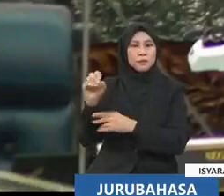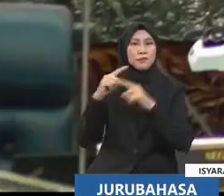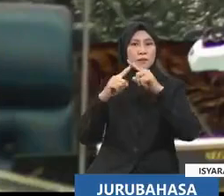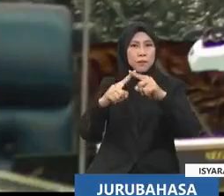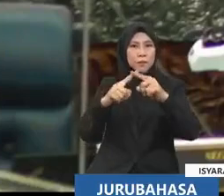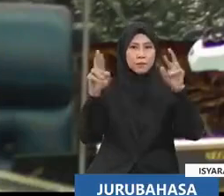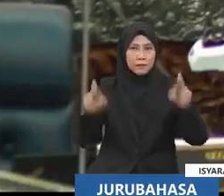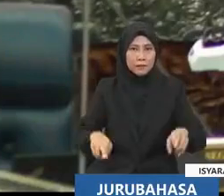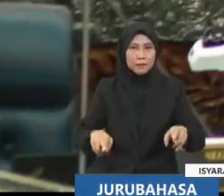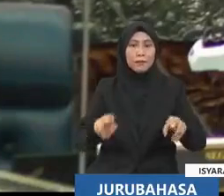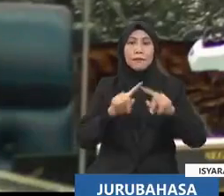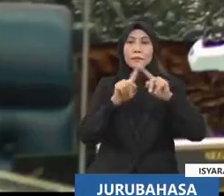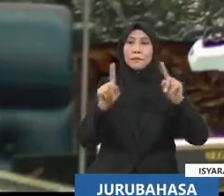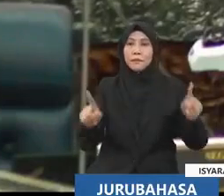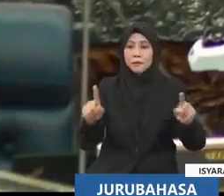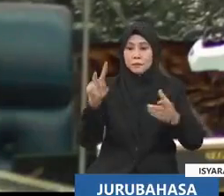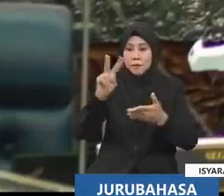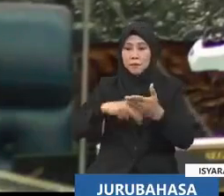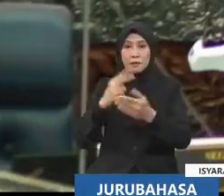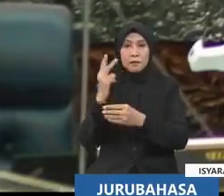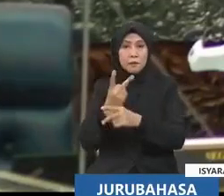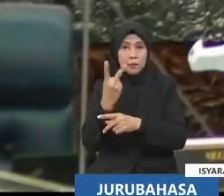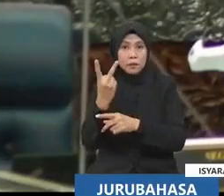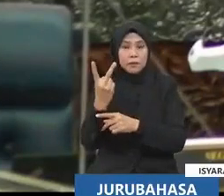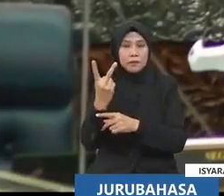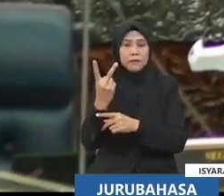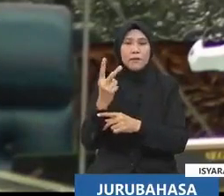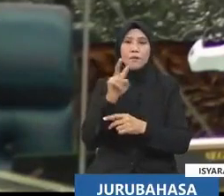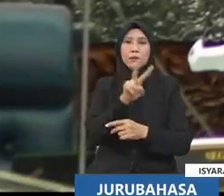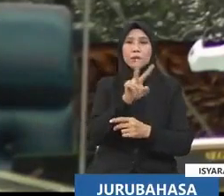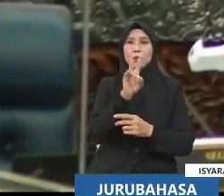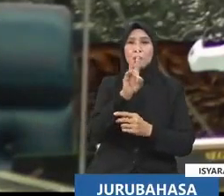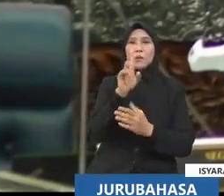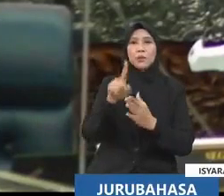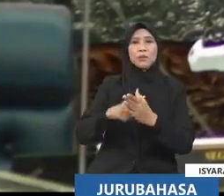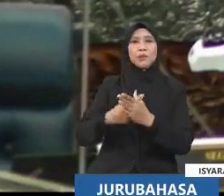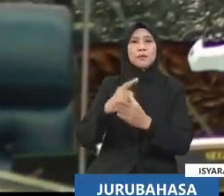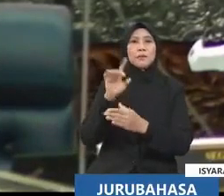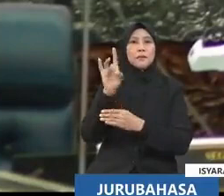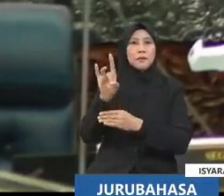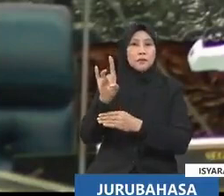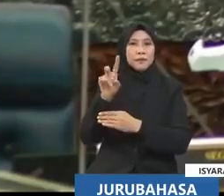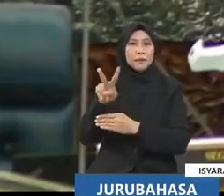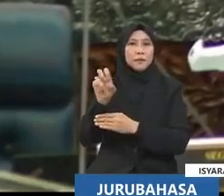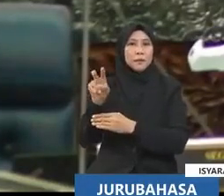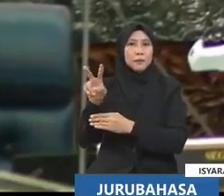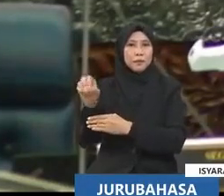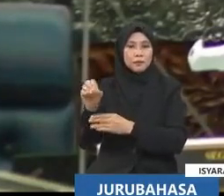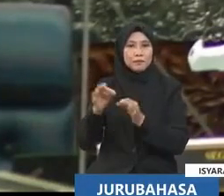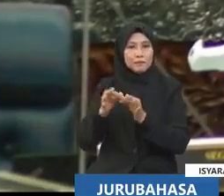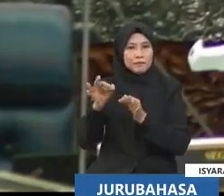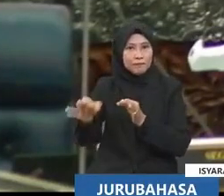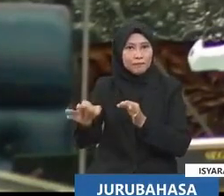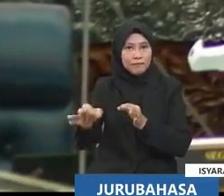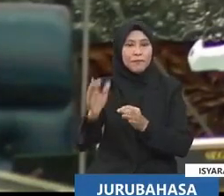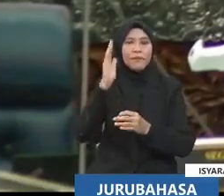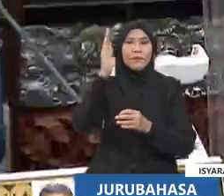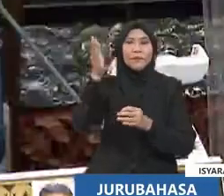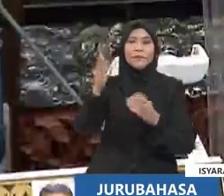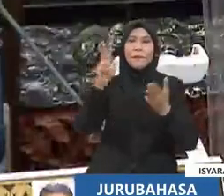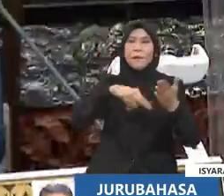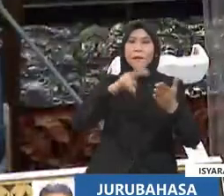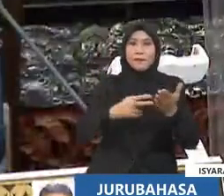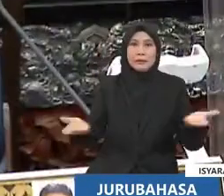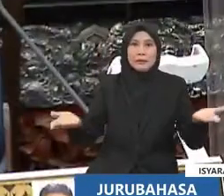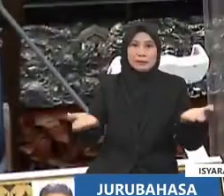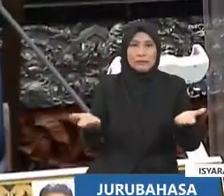Rakyat. Namun bacaan kali kedua yang dijadwalkan pada 27 Ogos 2020 telah ditangguhkan dan akan dibaca